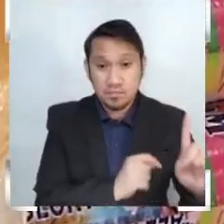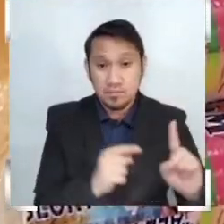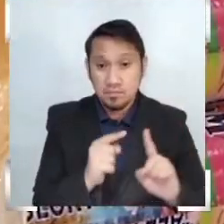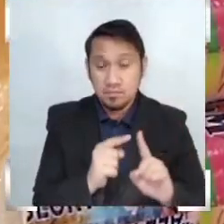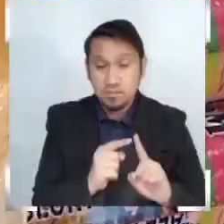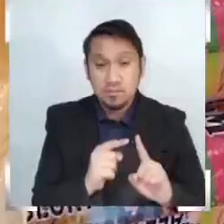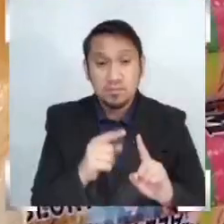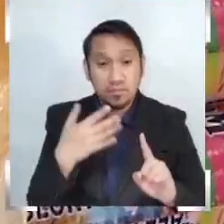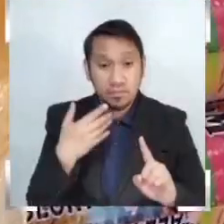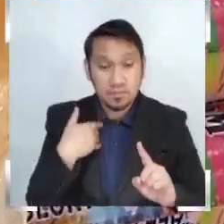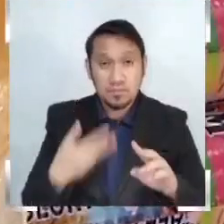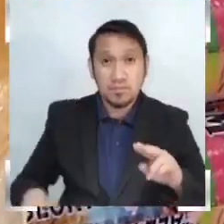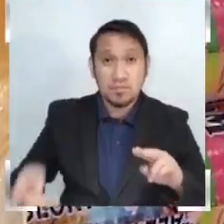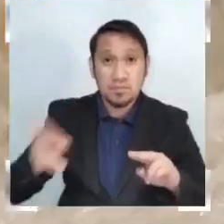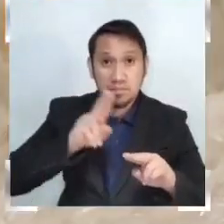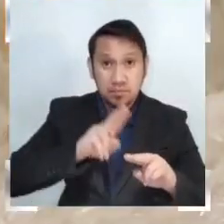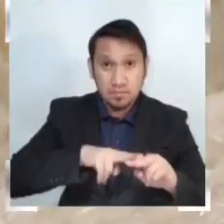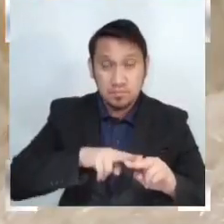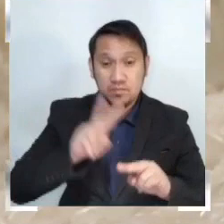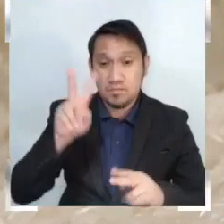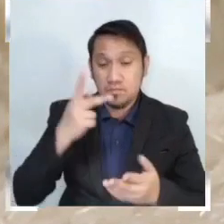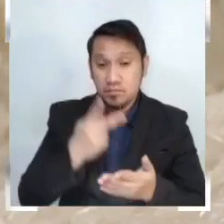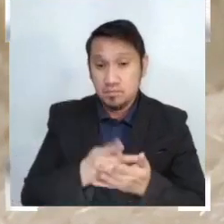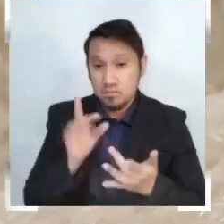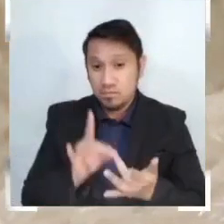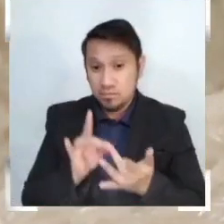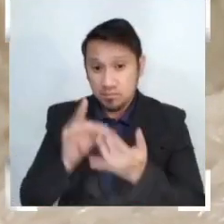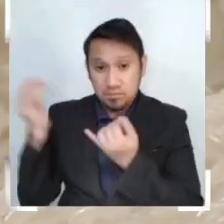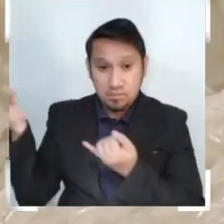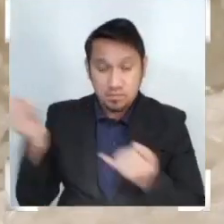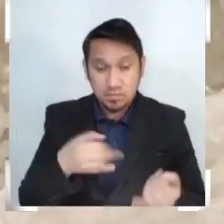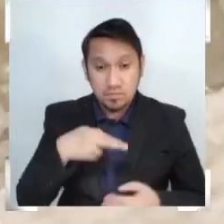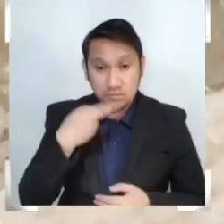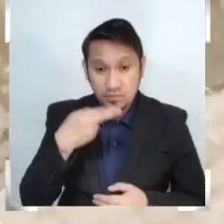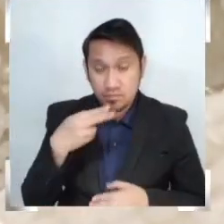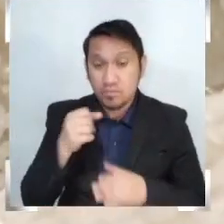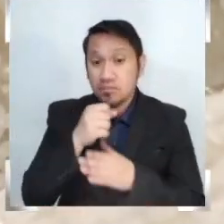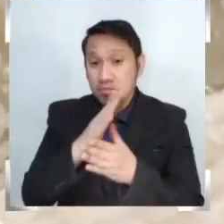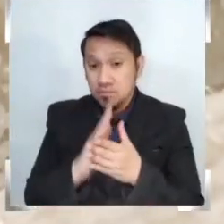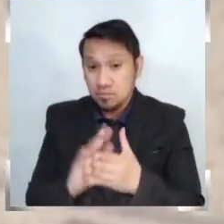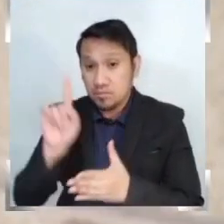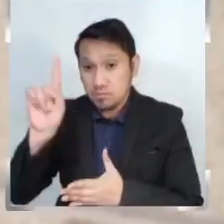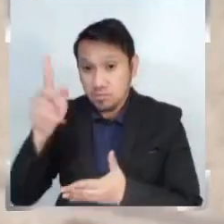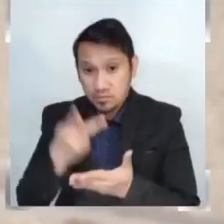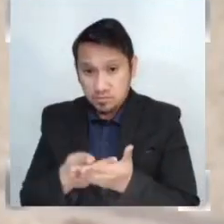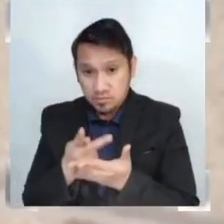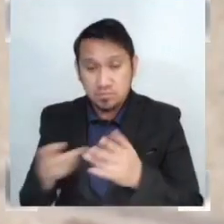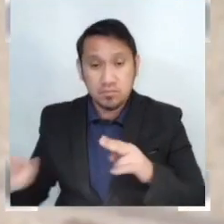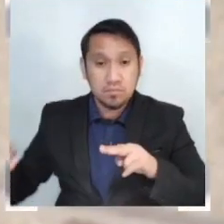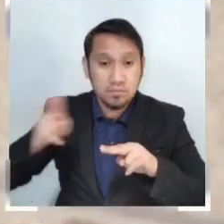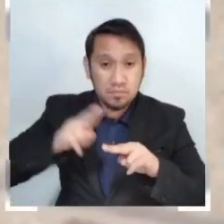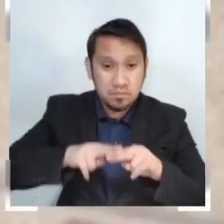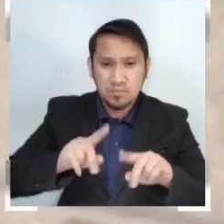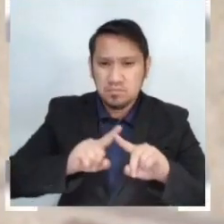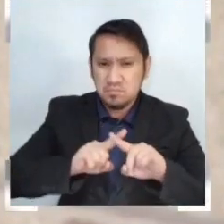ang special imported rice. Piso naman ang taas presyo sa imported regular milled rice. Pero